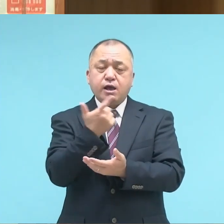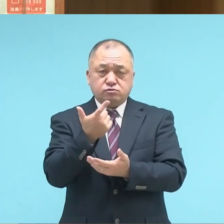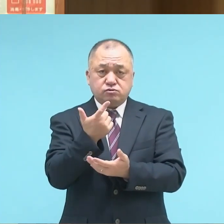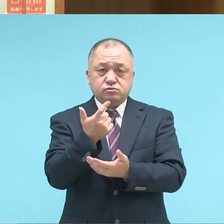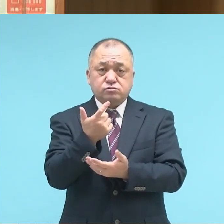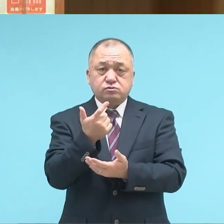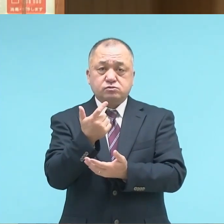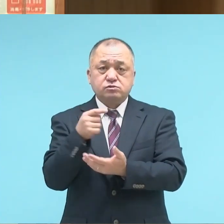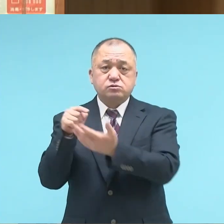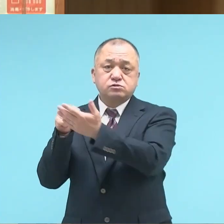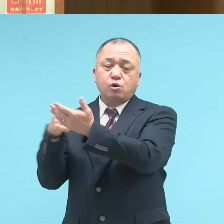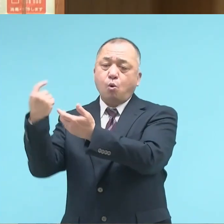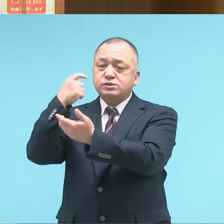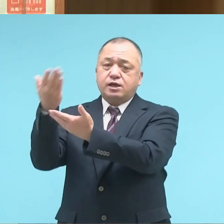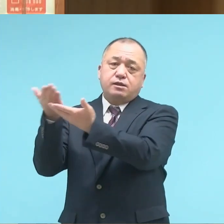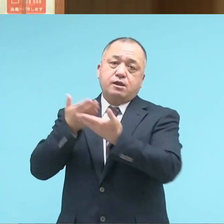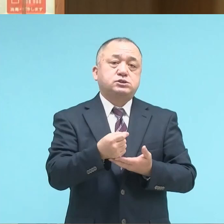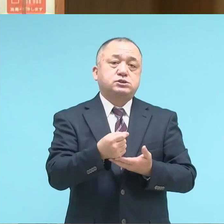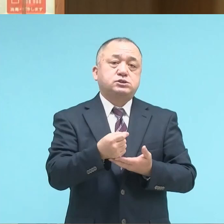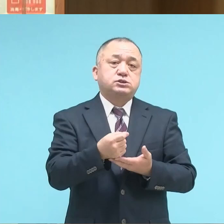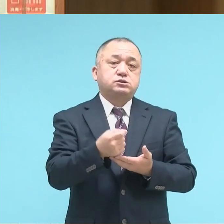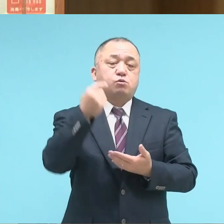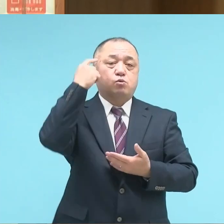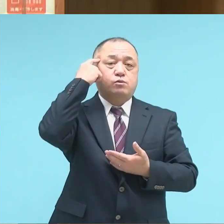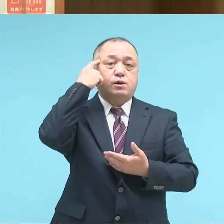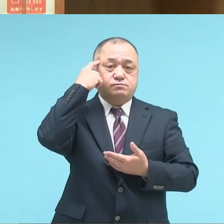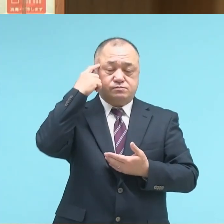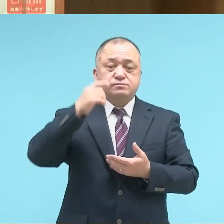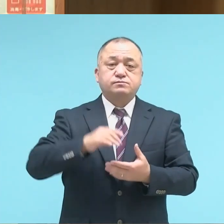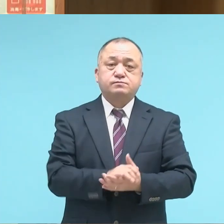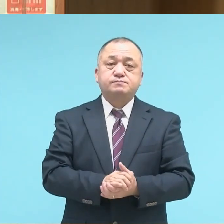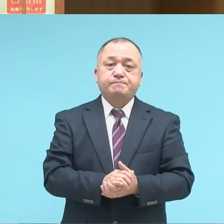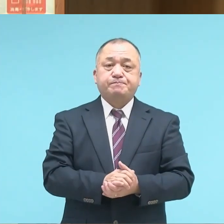に、教えていただきたいというふうに思います。 ありがとう